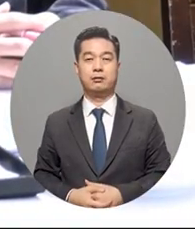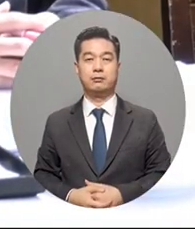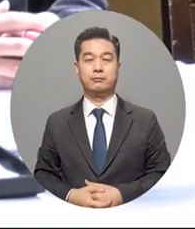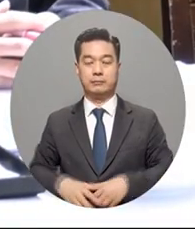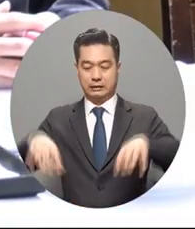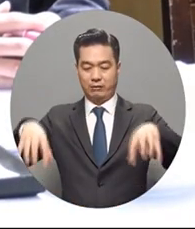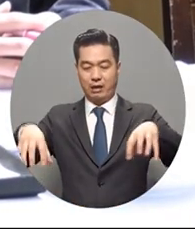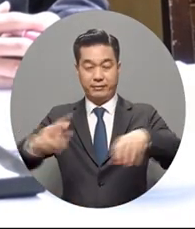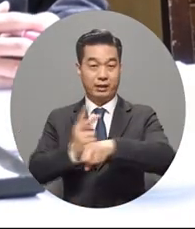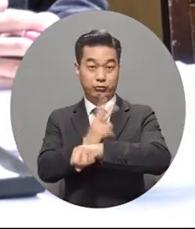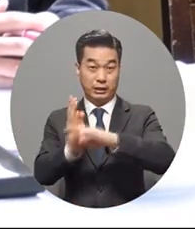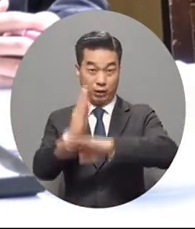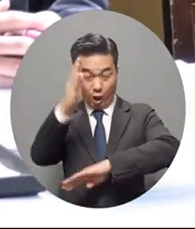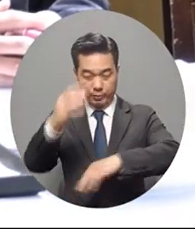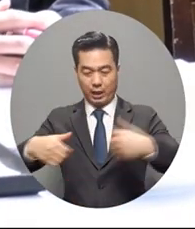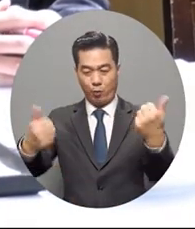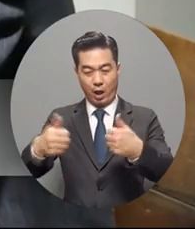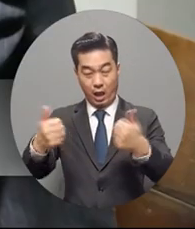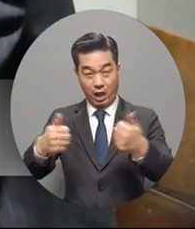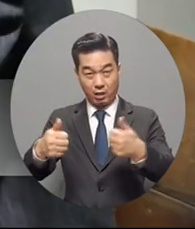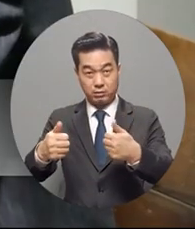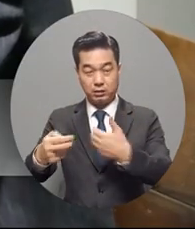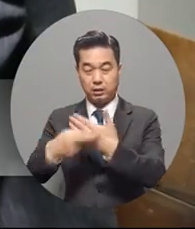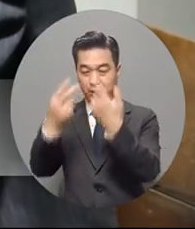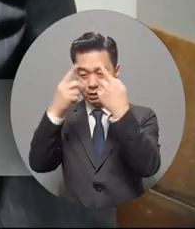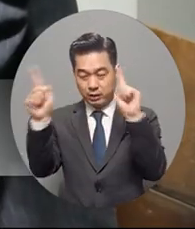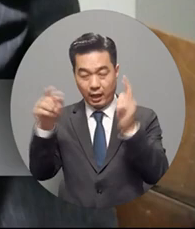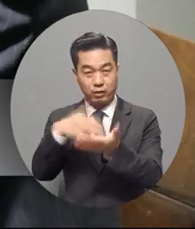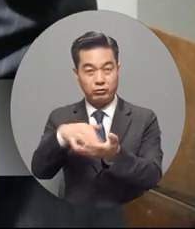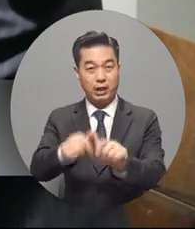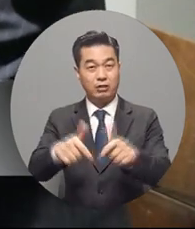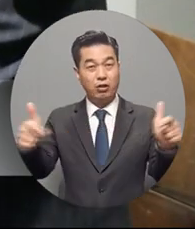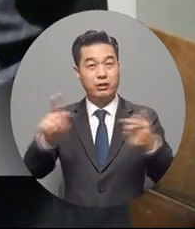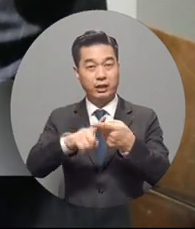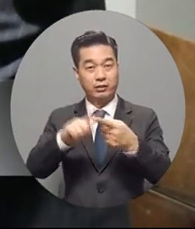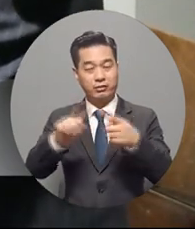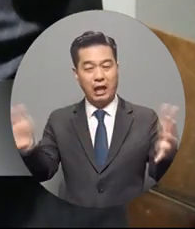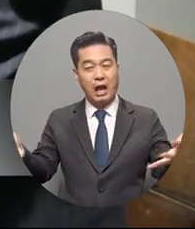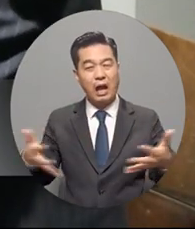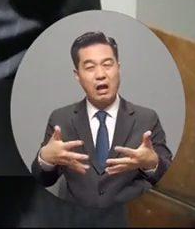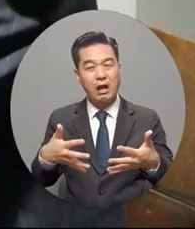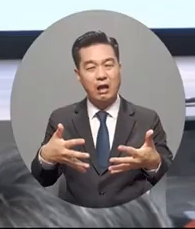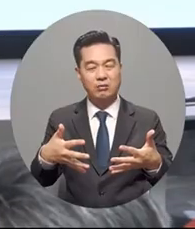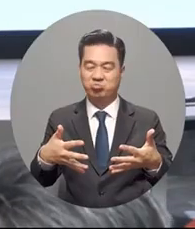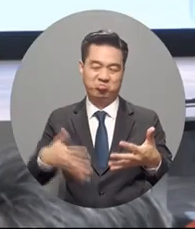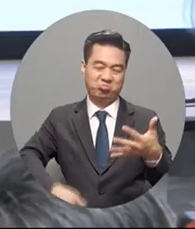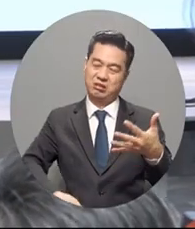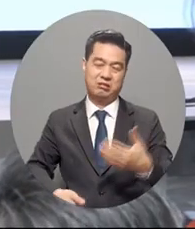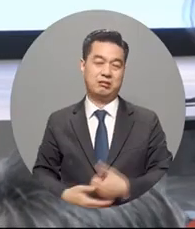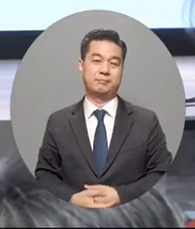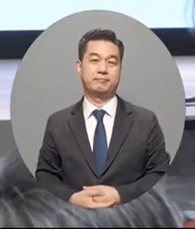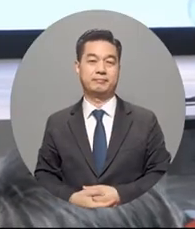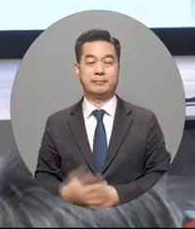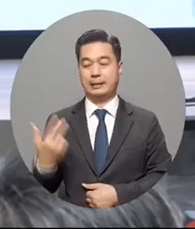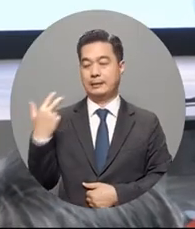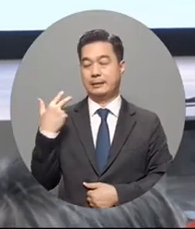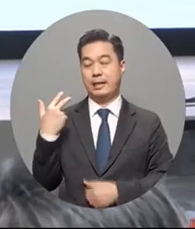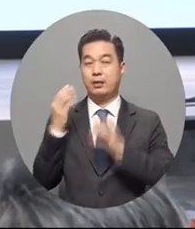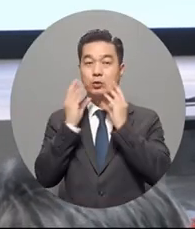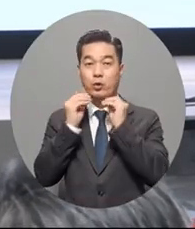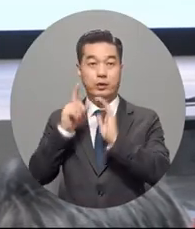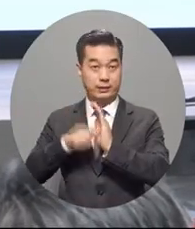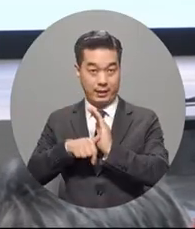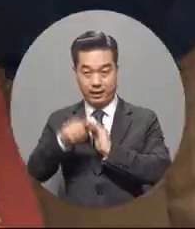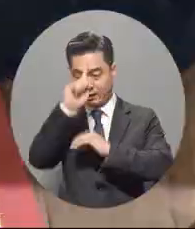양측은 2시간 넘게 회의를 벌였지만 의대 증원 문제에 대해서는 뚜렷한 합의점을 찾지 못했습니다. 지난 주말 정부의